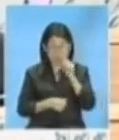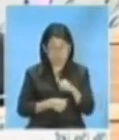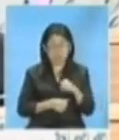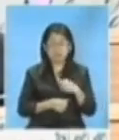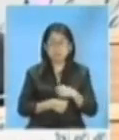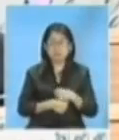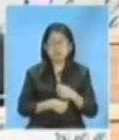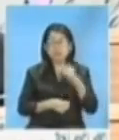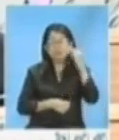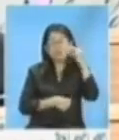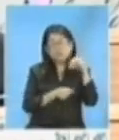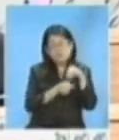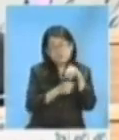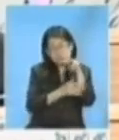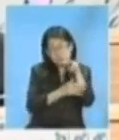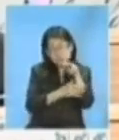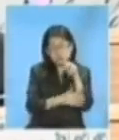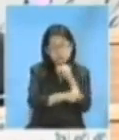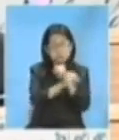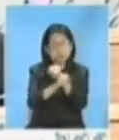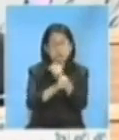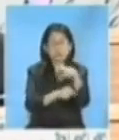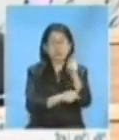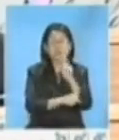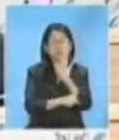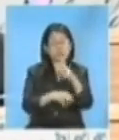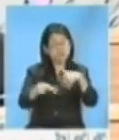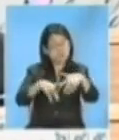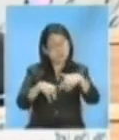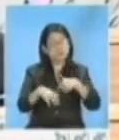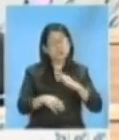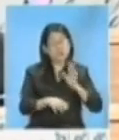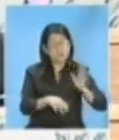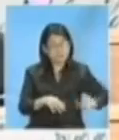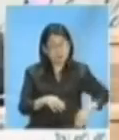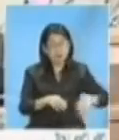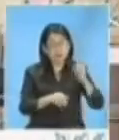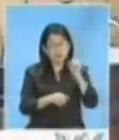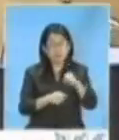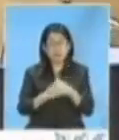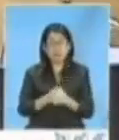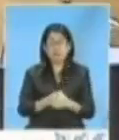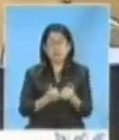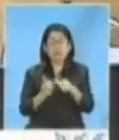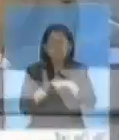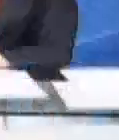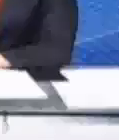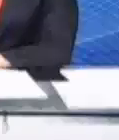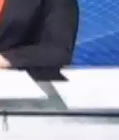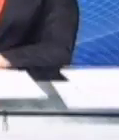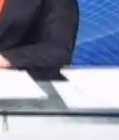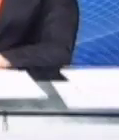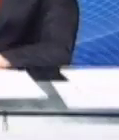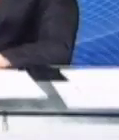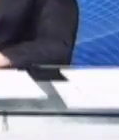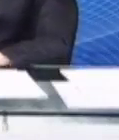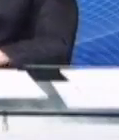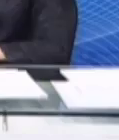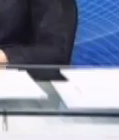าที่เฝ้าบ้านดูแลประโยชน์ของพี่น้องประชาชน ท่านคุณหมอครับท่านประสิทธิ ์